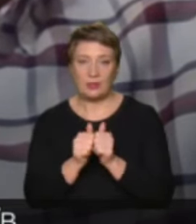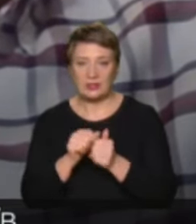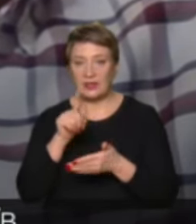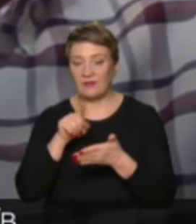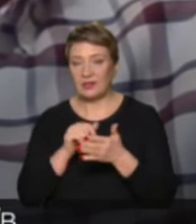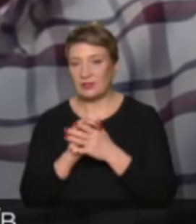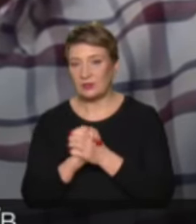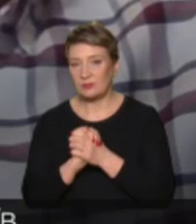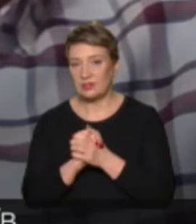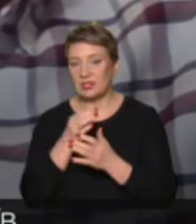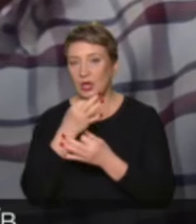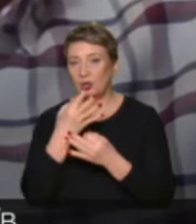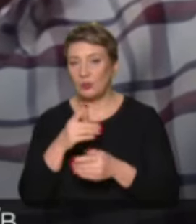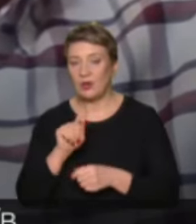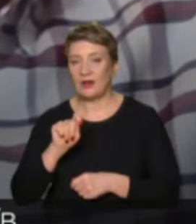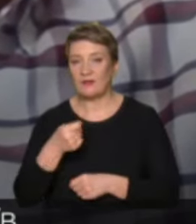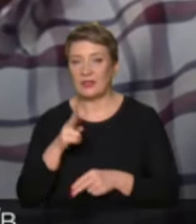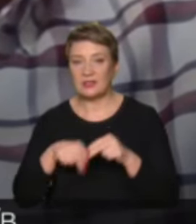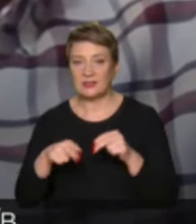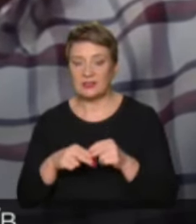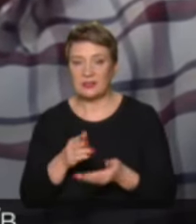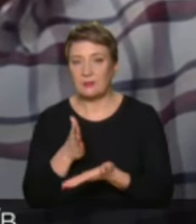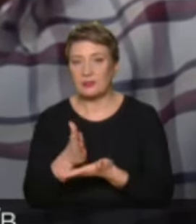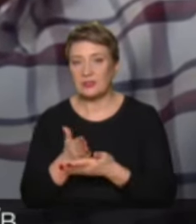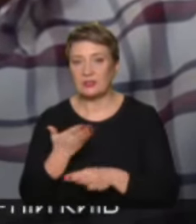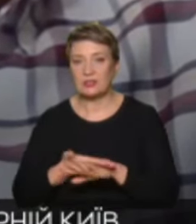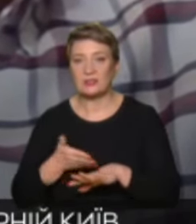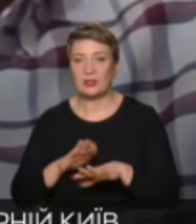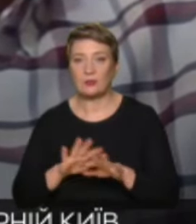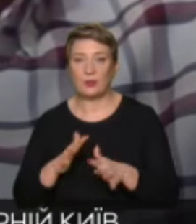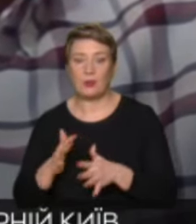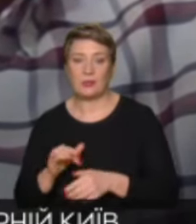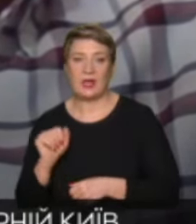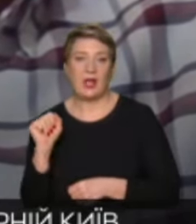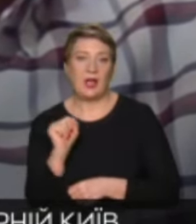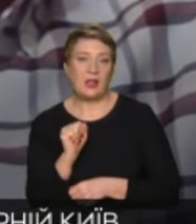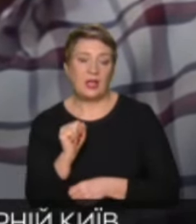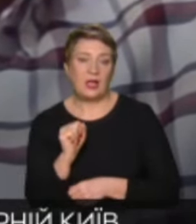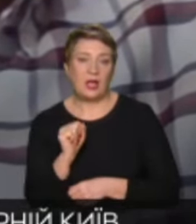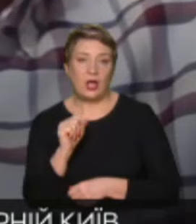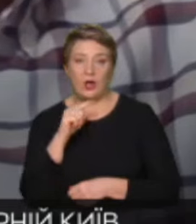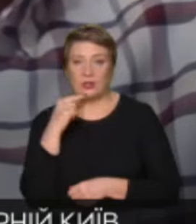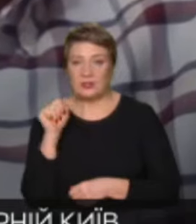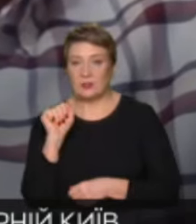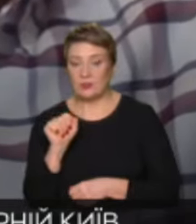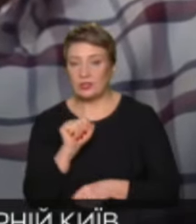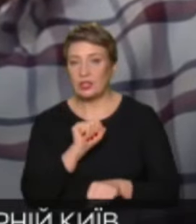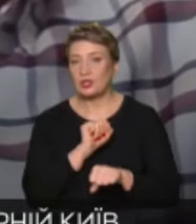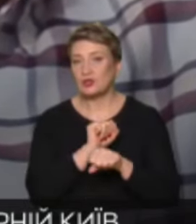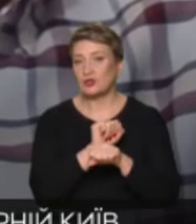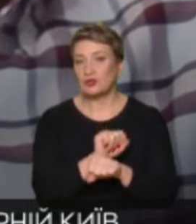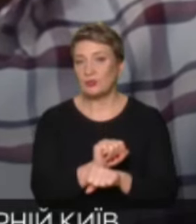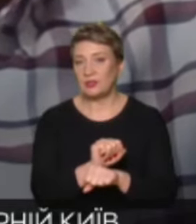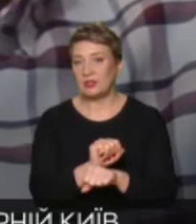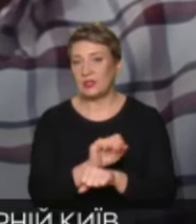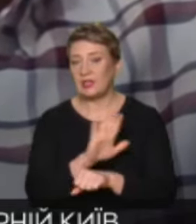війна закінчується. Ми знаходимося в дуже складному моменті, але Росію можна зупинити в війні проти України, не допустити Третьої світової